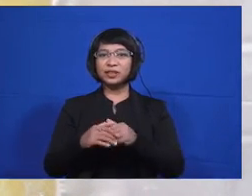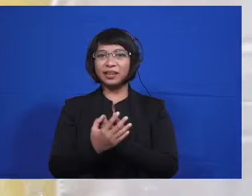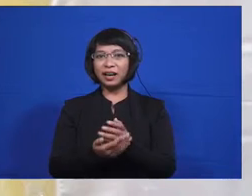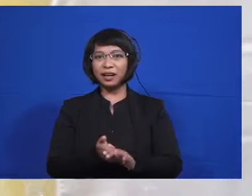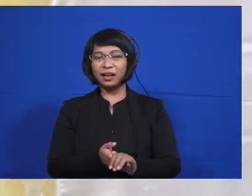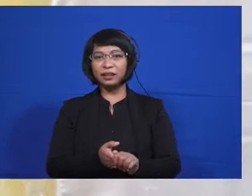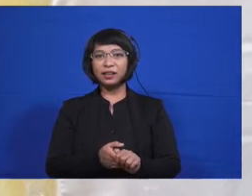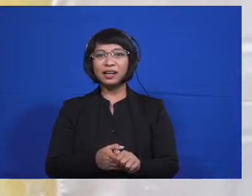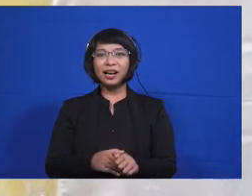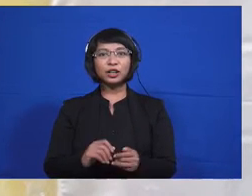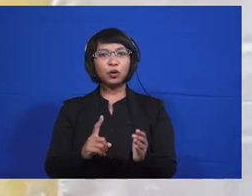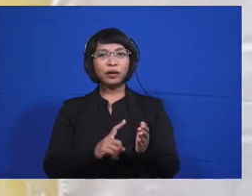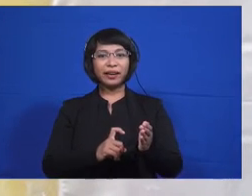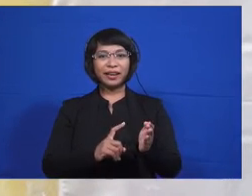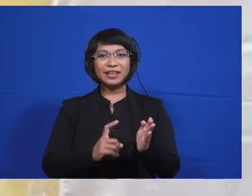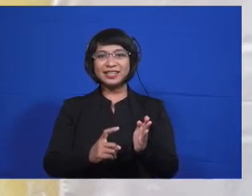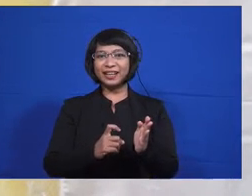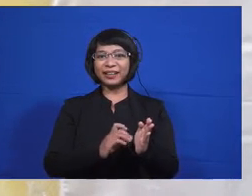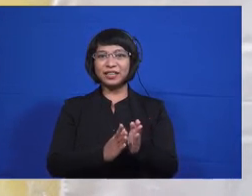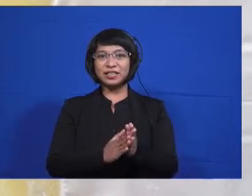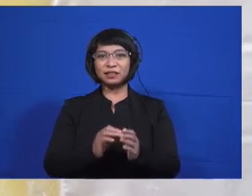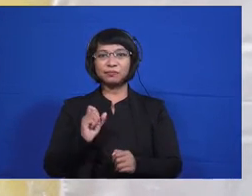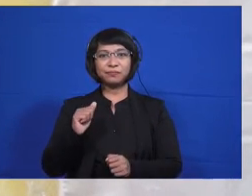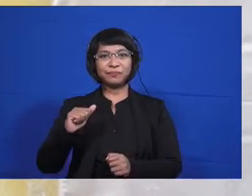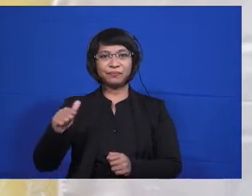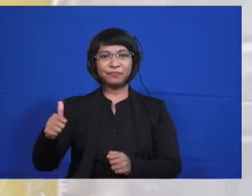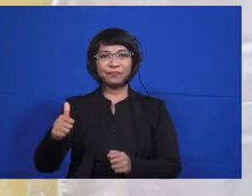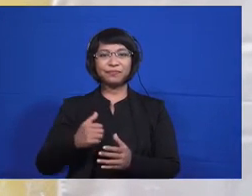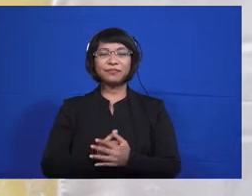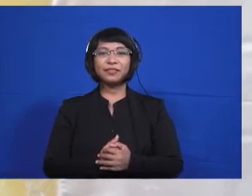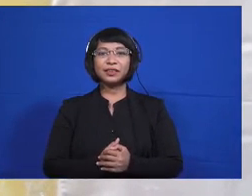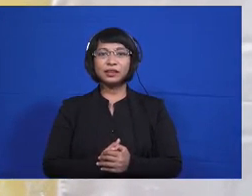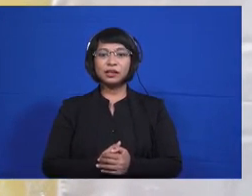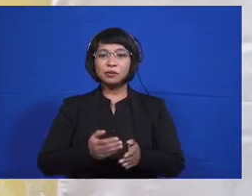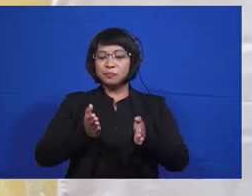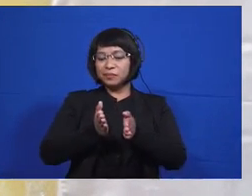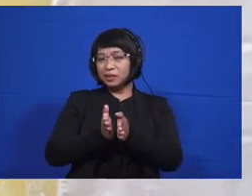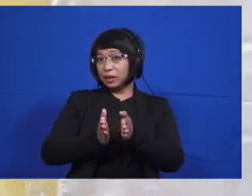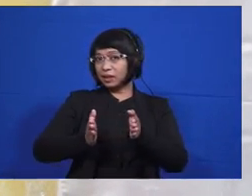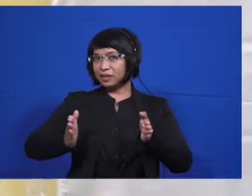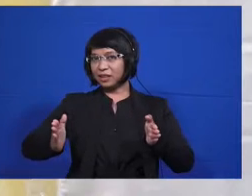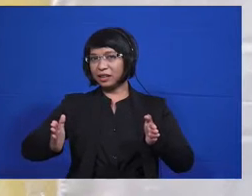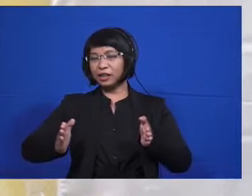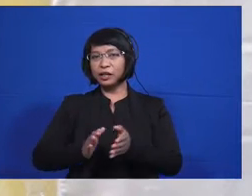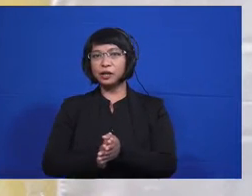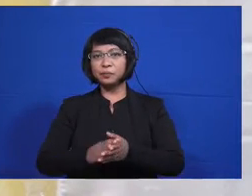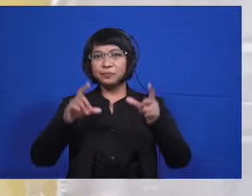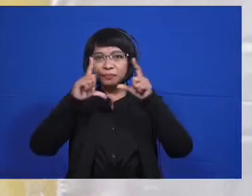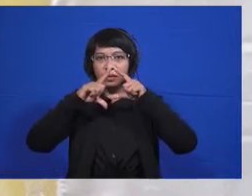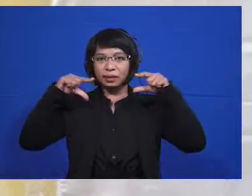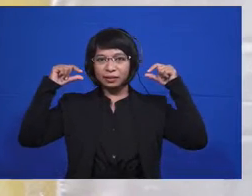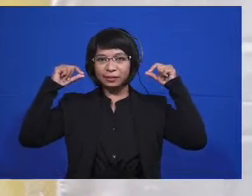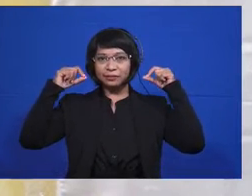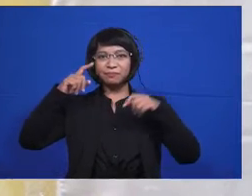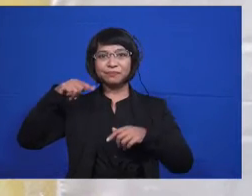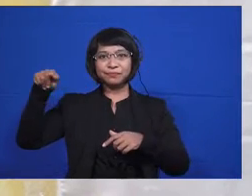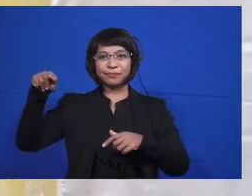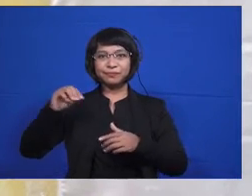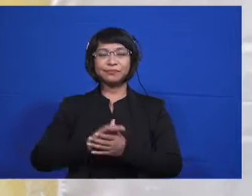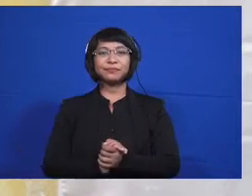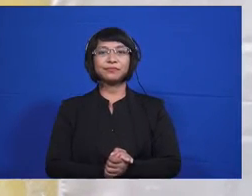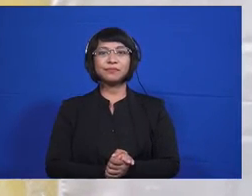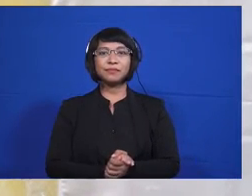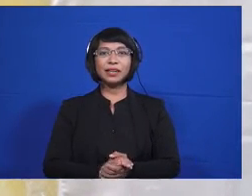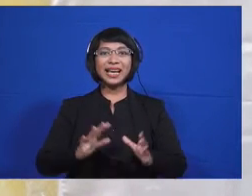atau dengan menggunakan hand sanitizer, menjaga jarak serta memakai masker.